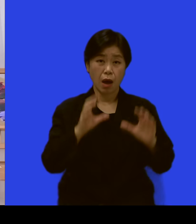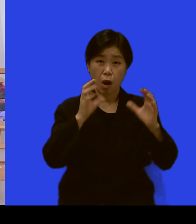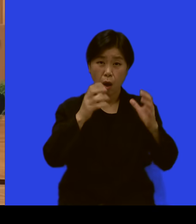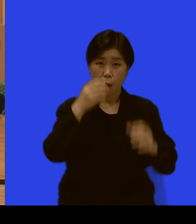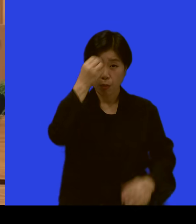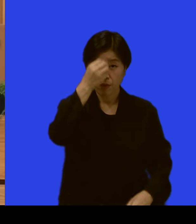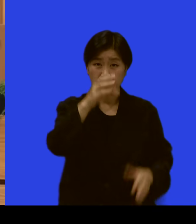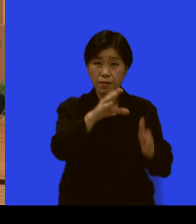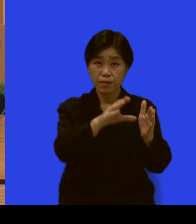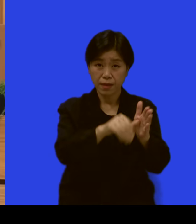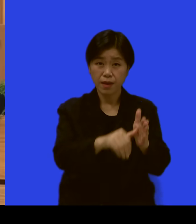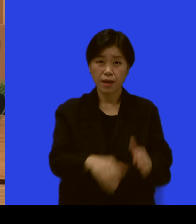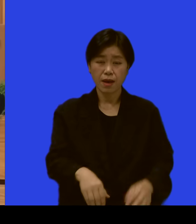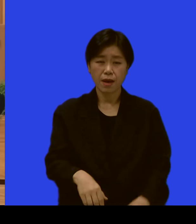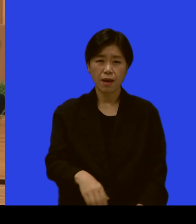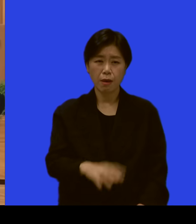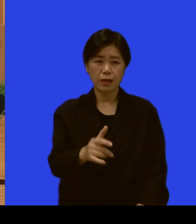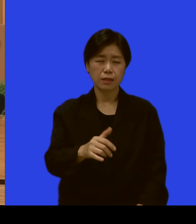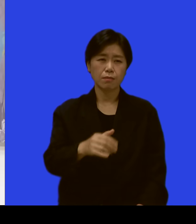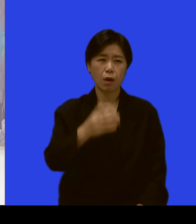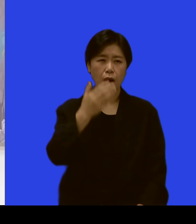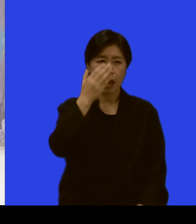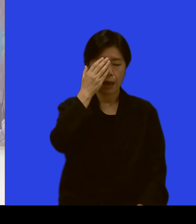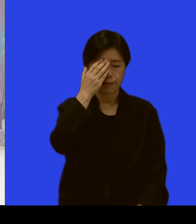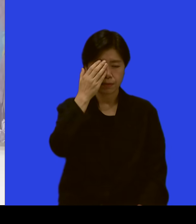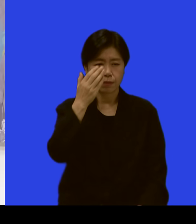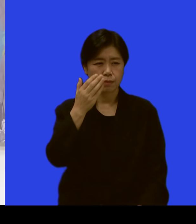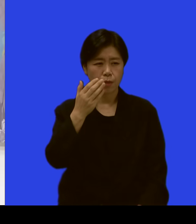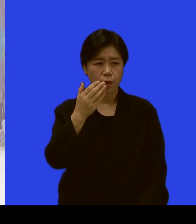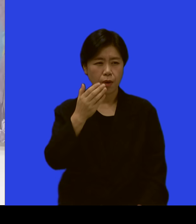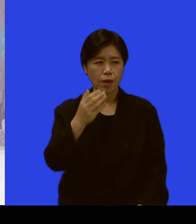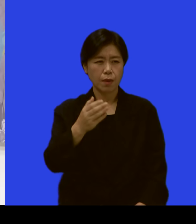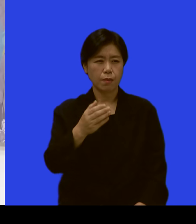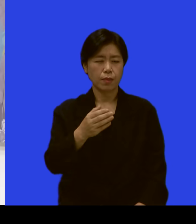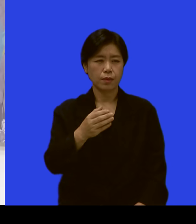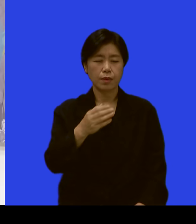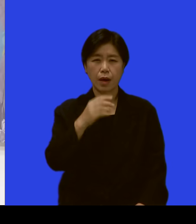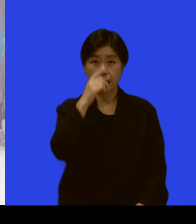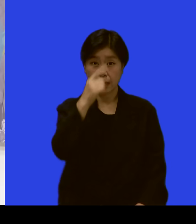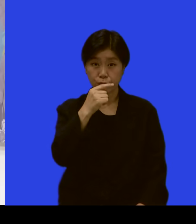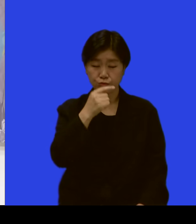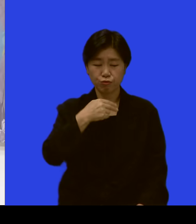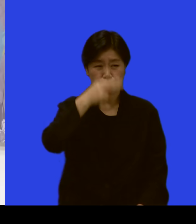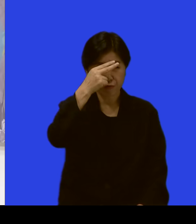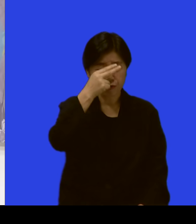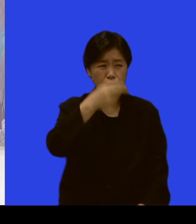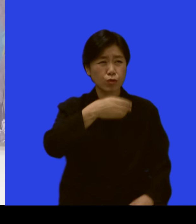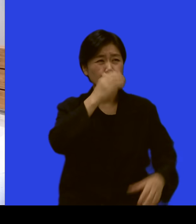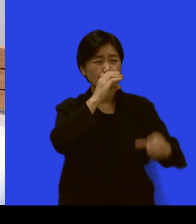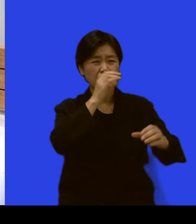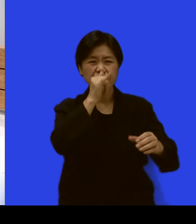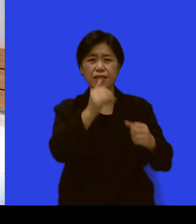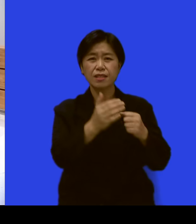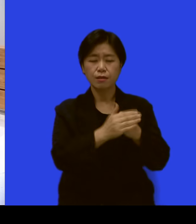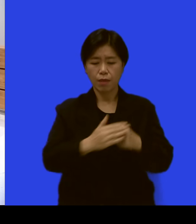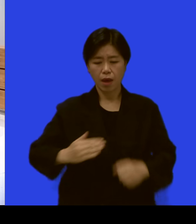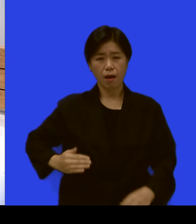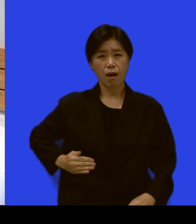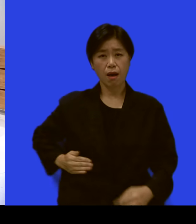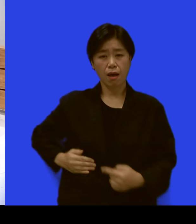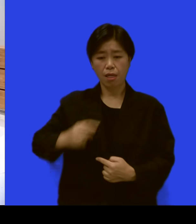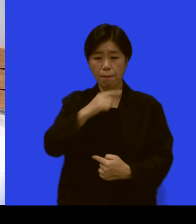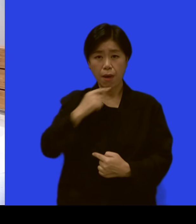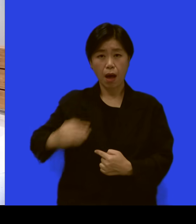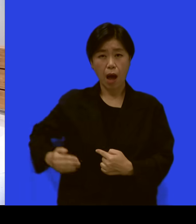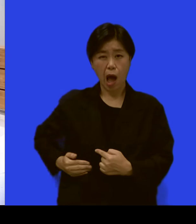이런 양주 뭐 이런 독주를 예. 많이 마시다 보니까 간 조직이 딱딱해졌다는 얘기를 하더라고요. 그래서 이거 위험하다. 빨리 약물